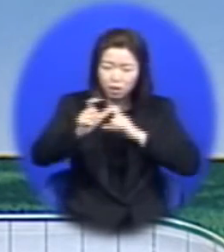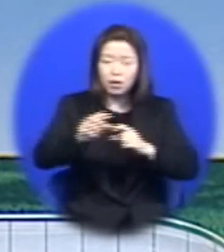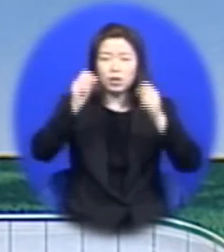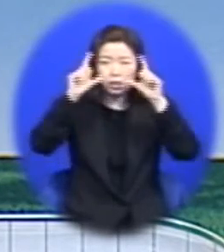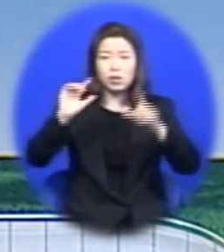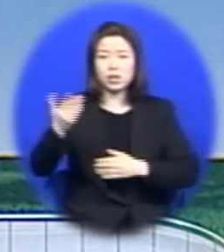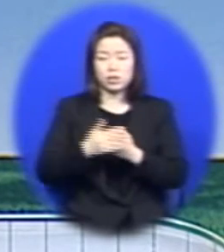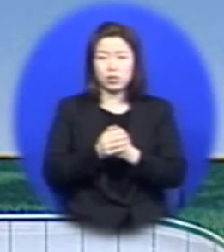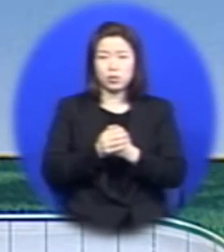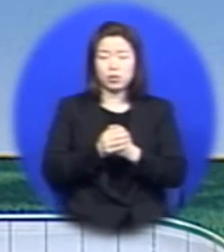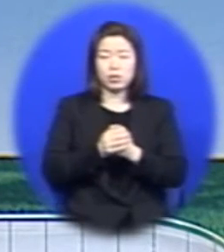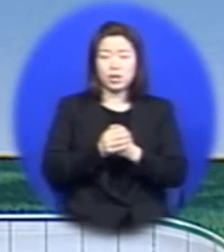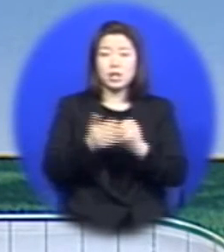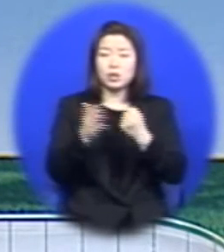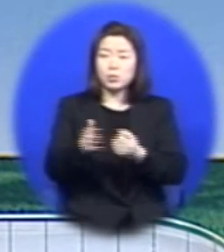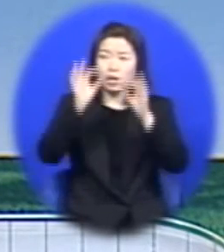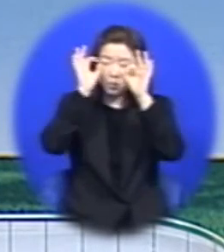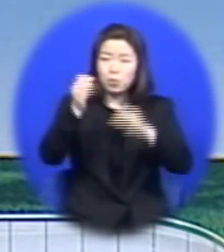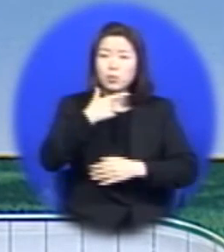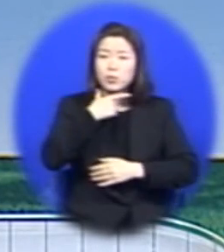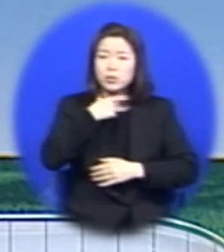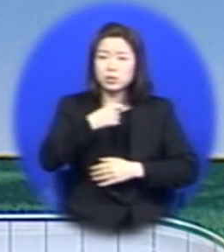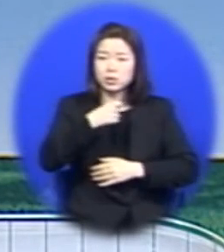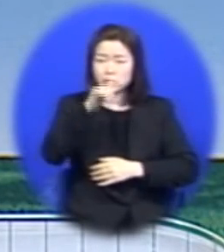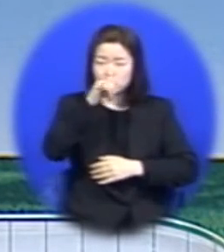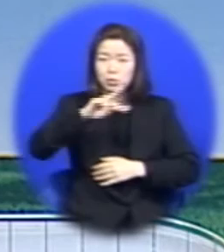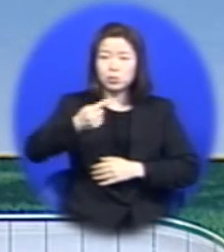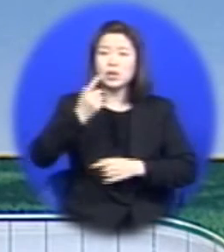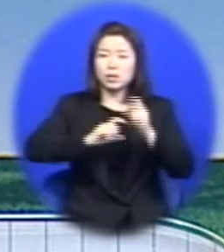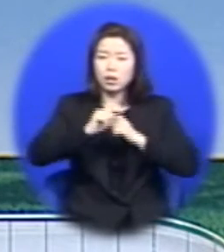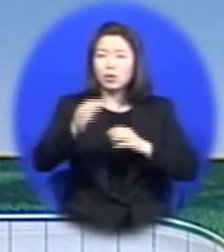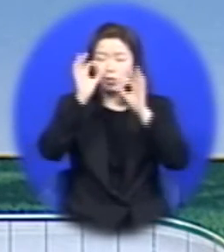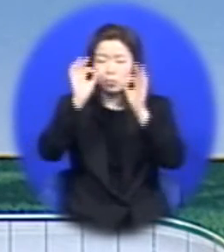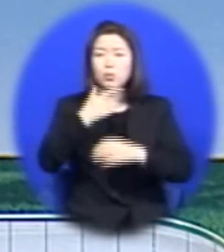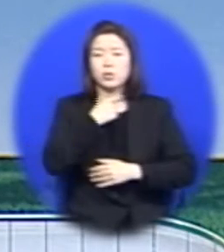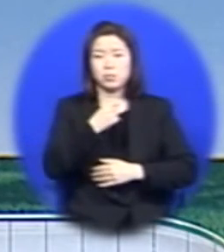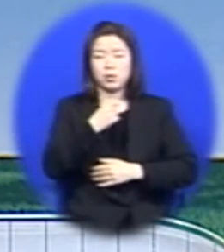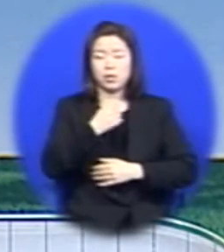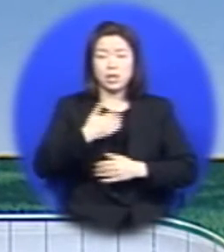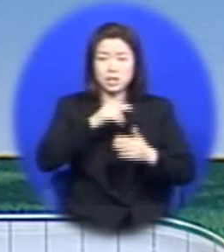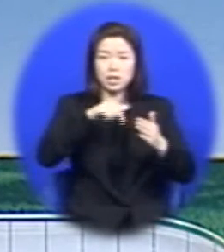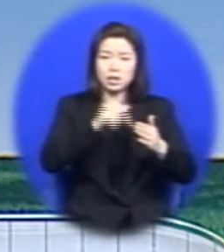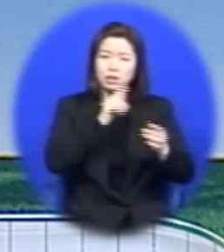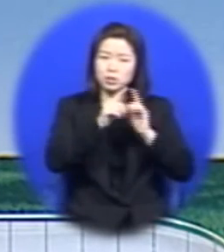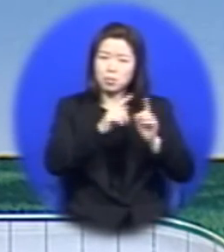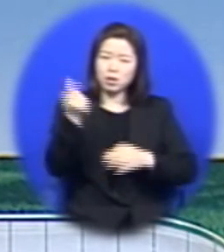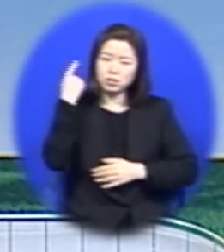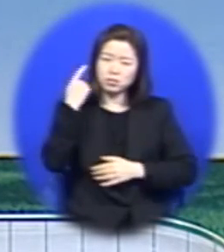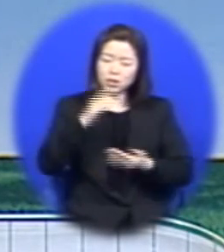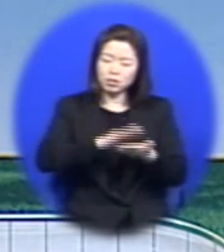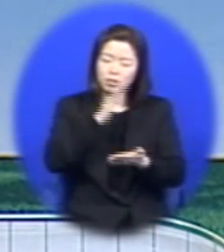그래서 정말 보고 있는데도 보고 싶어요, 주님. 그런 마음이 제 안에 그 말씀을 듣는데 뜨겁게